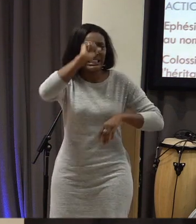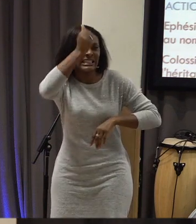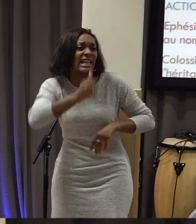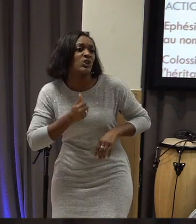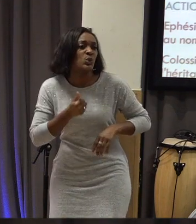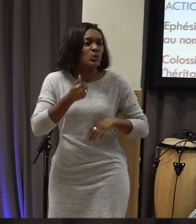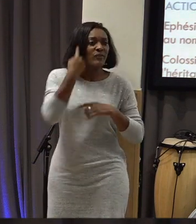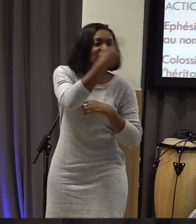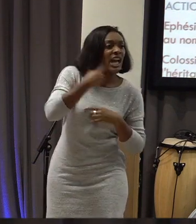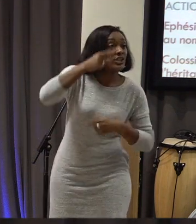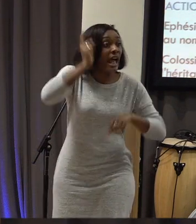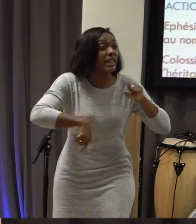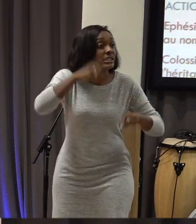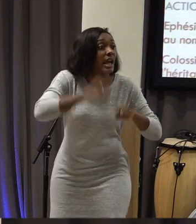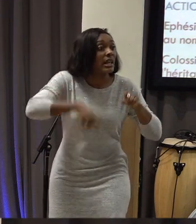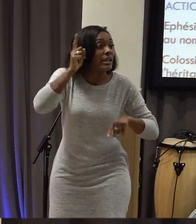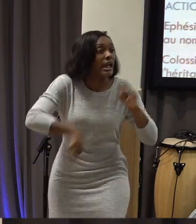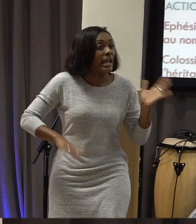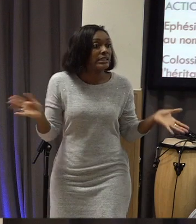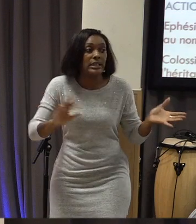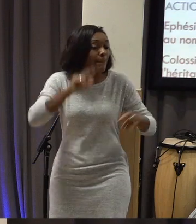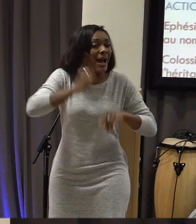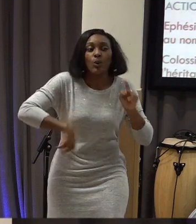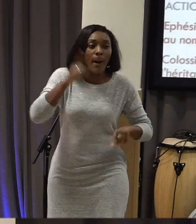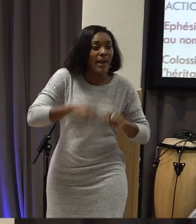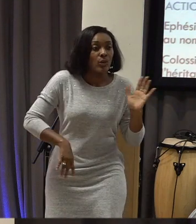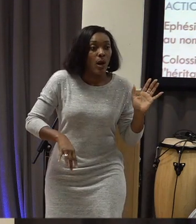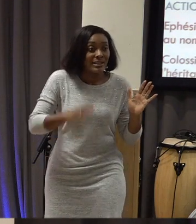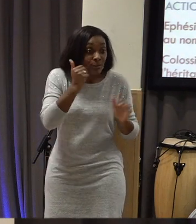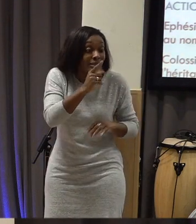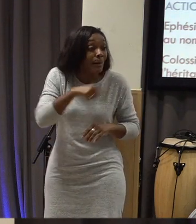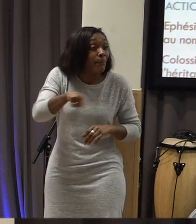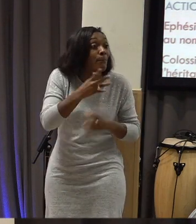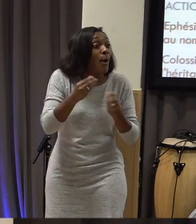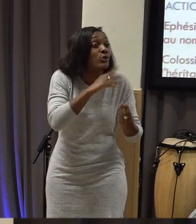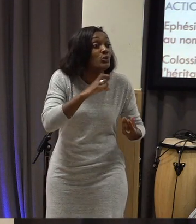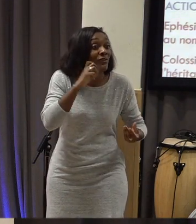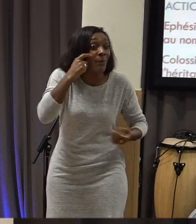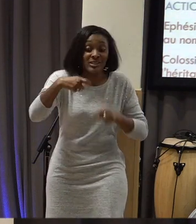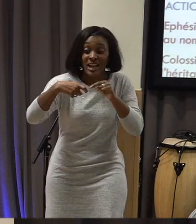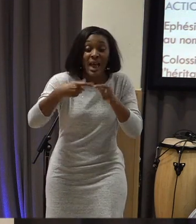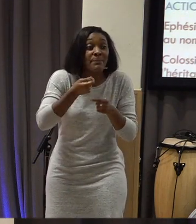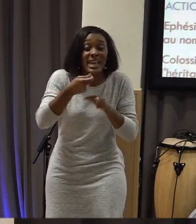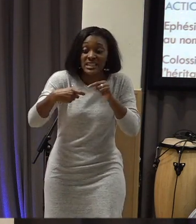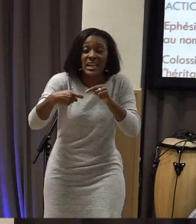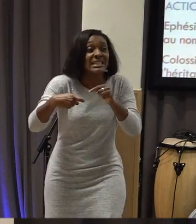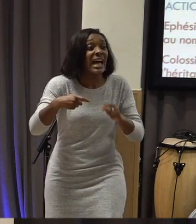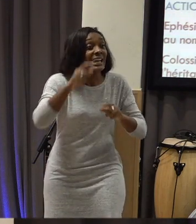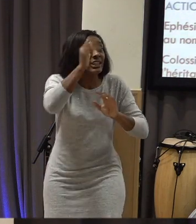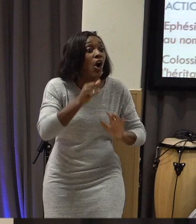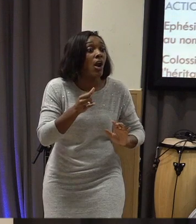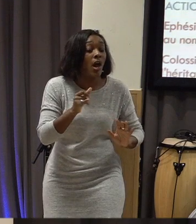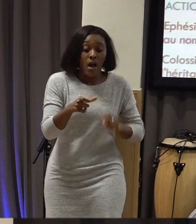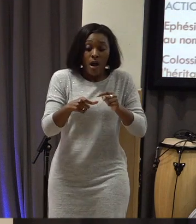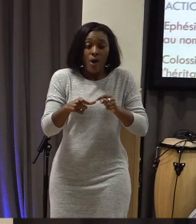choses qui sont en haut dans les cieux, qui sont en bas sur la terre et qui sont dans les eaux plus bas que la terre.